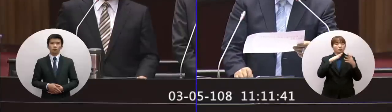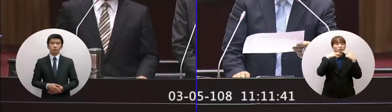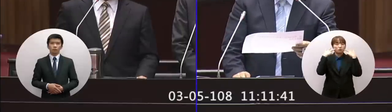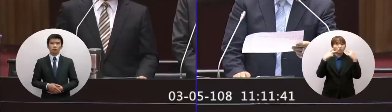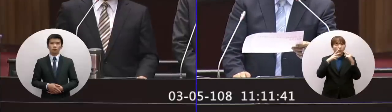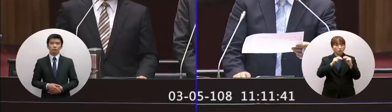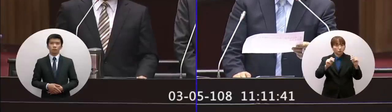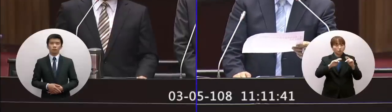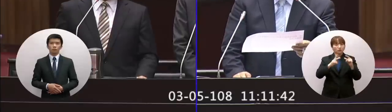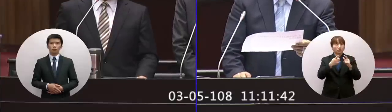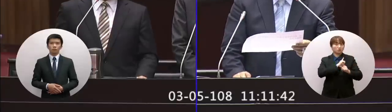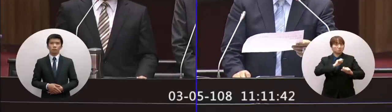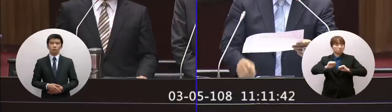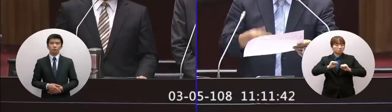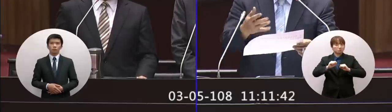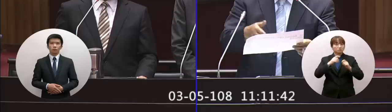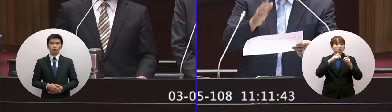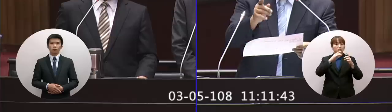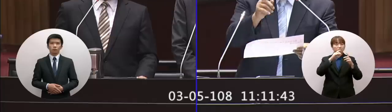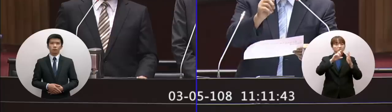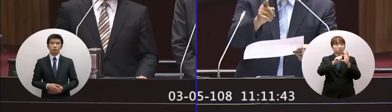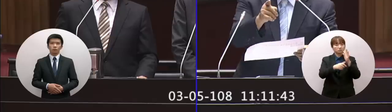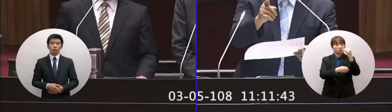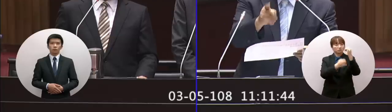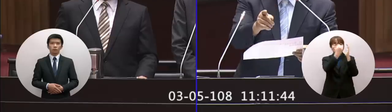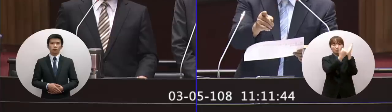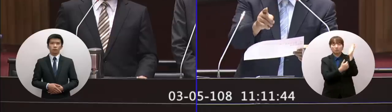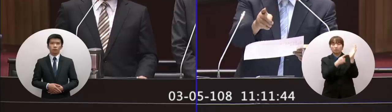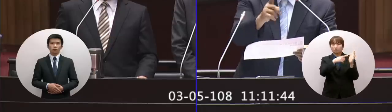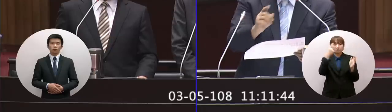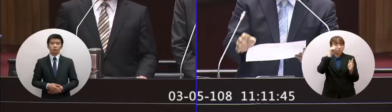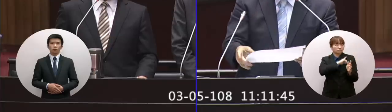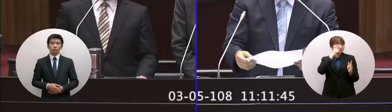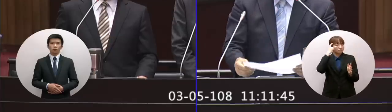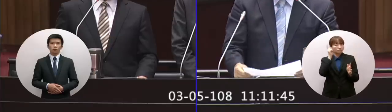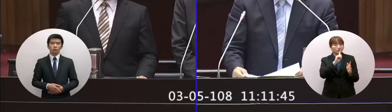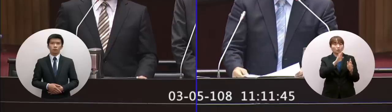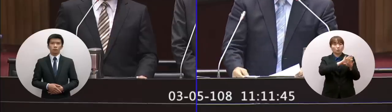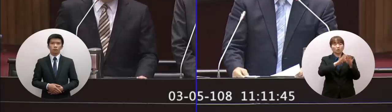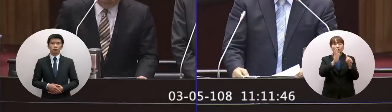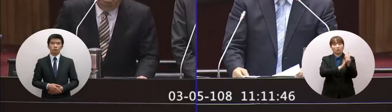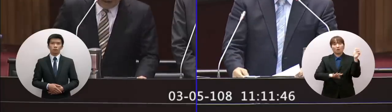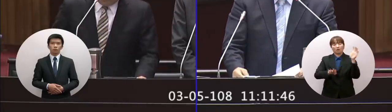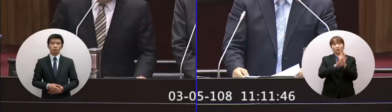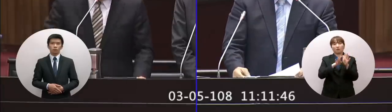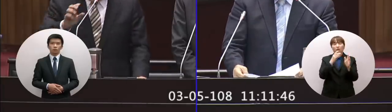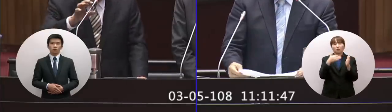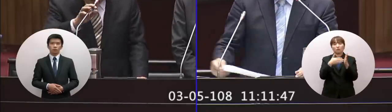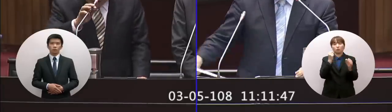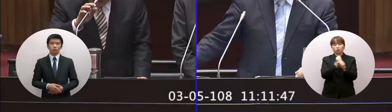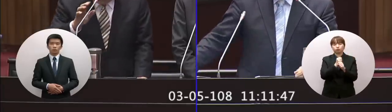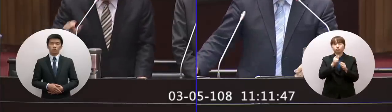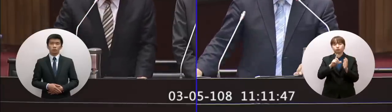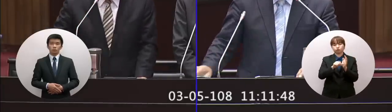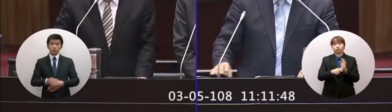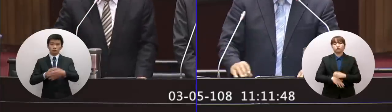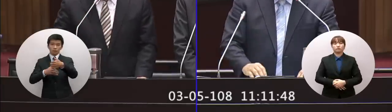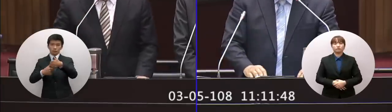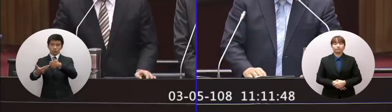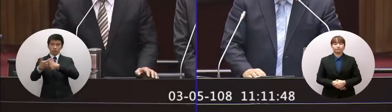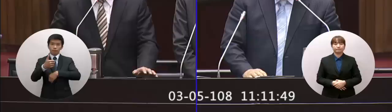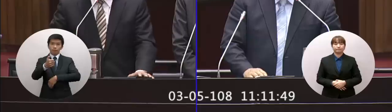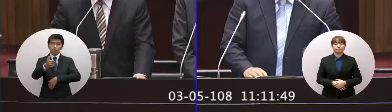土地跟自治的这个相关的进程啊，你的态度是什么？因为会影响那个速度。 啊，谢谢委员指